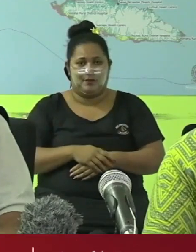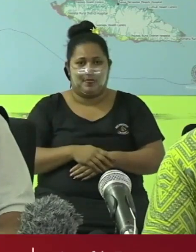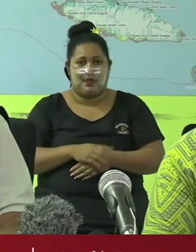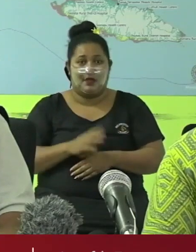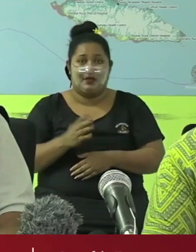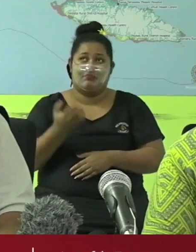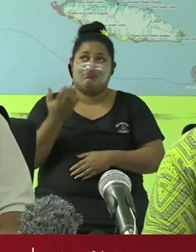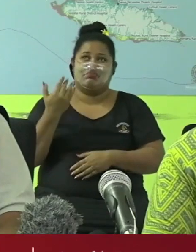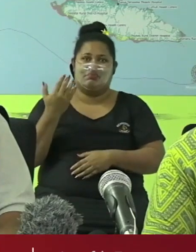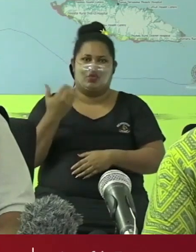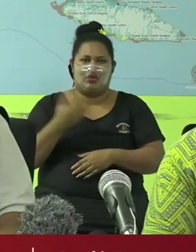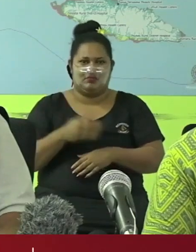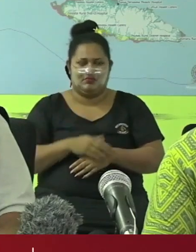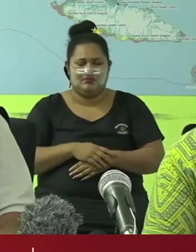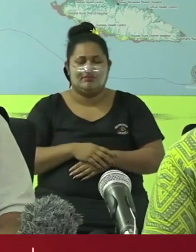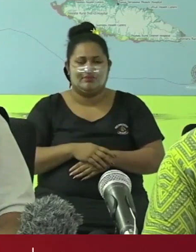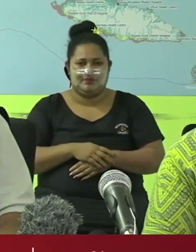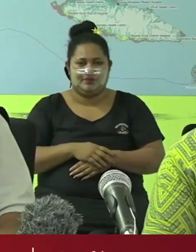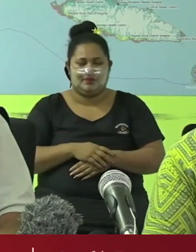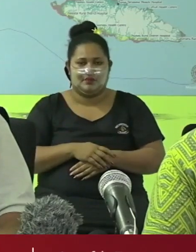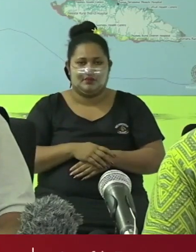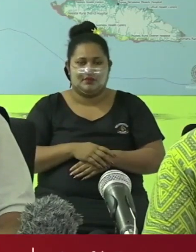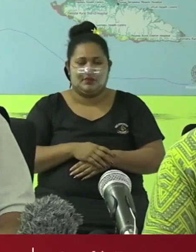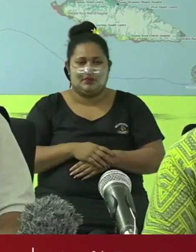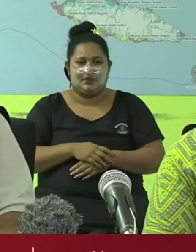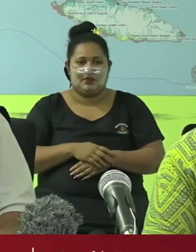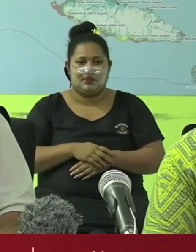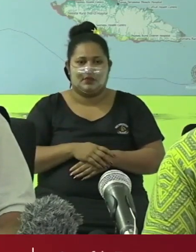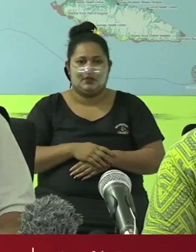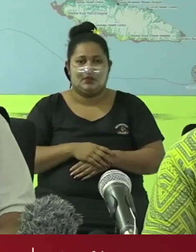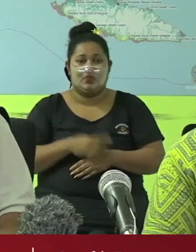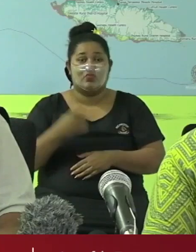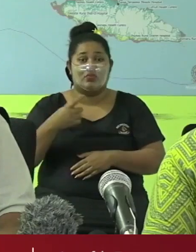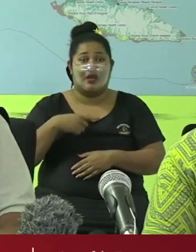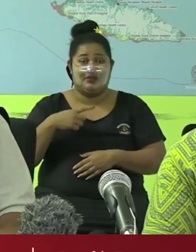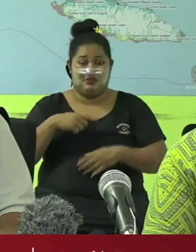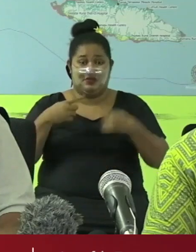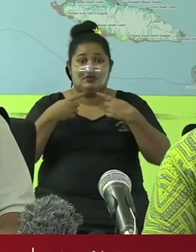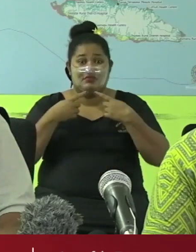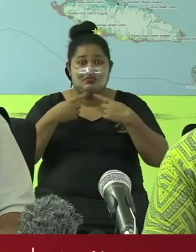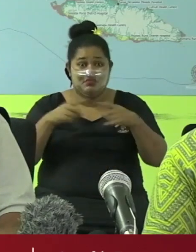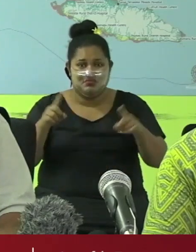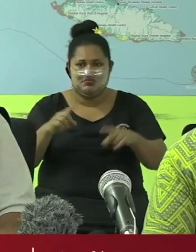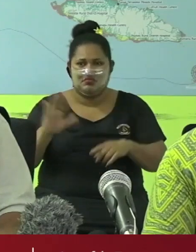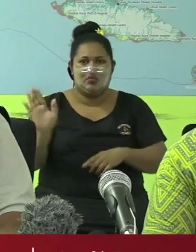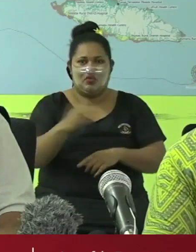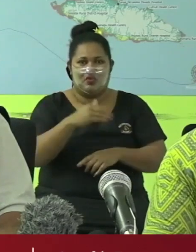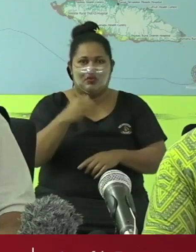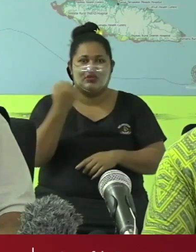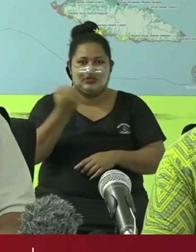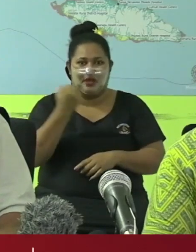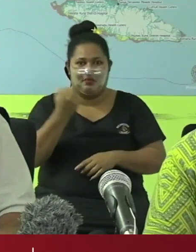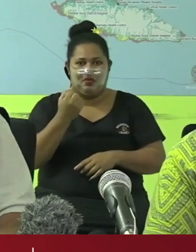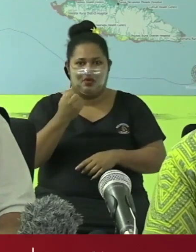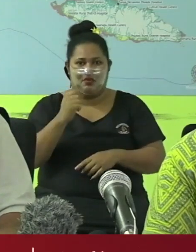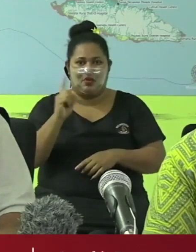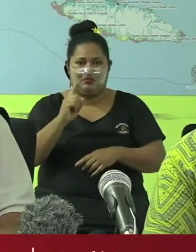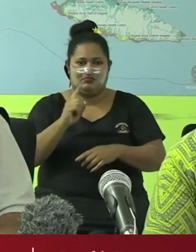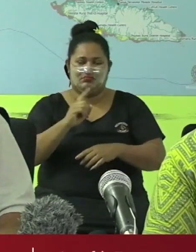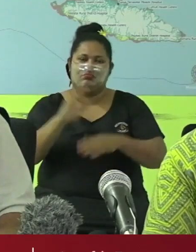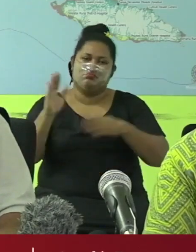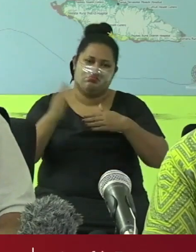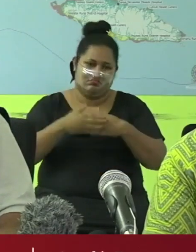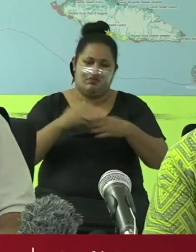mavai ia e toe longo ina I pa I o le tunu I tulaga ua ia I le whaaiunga